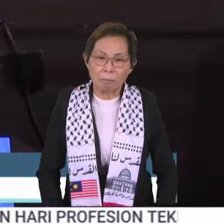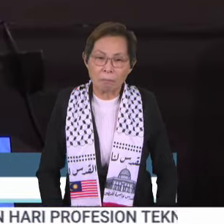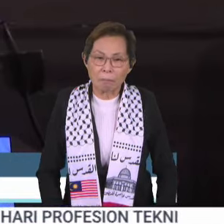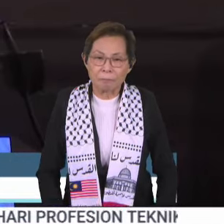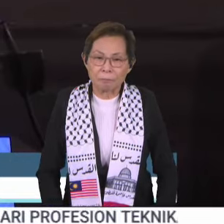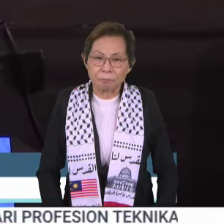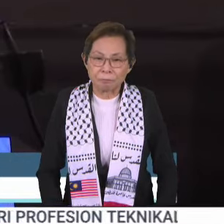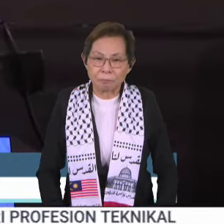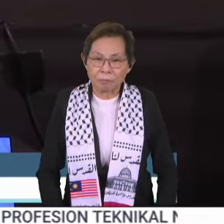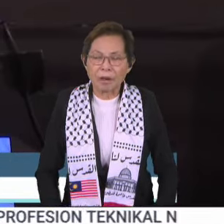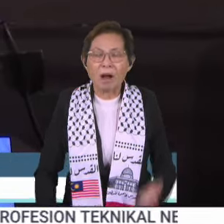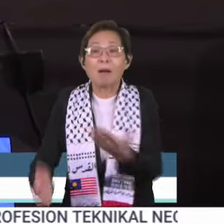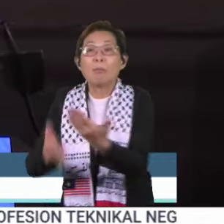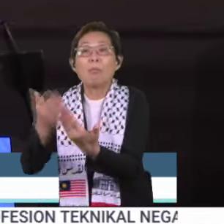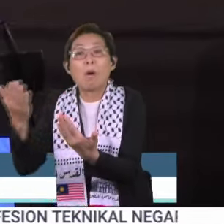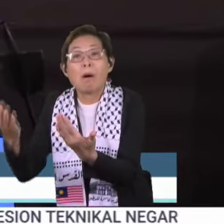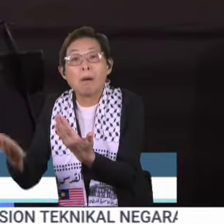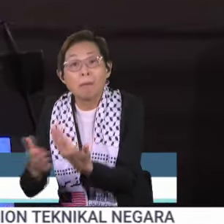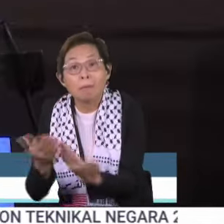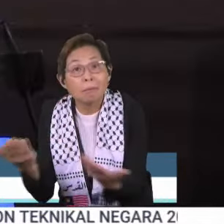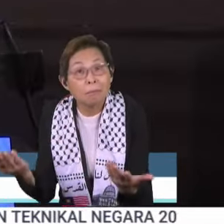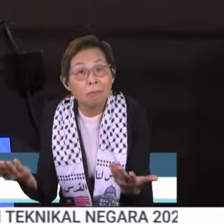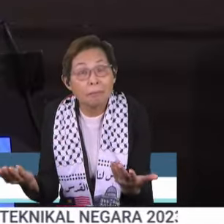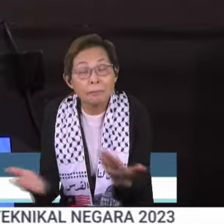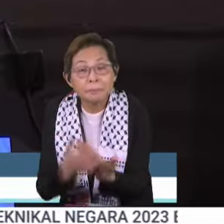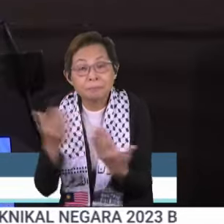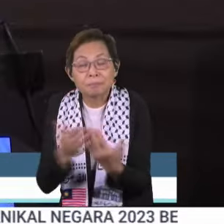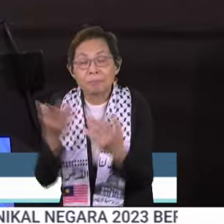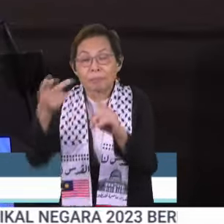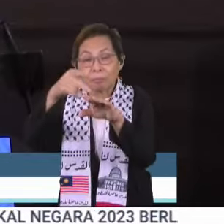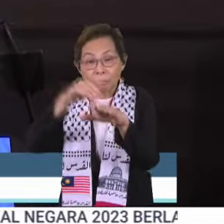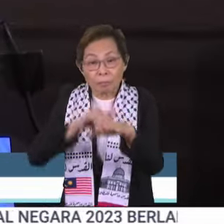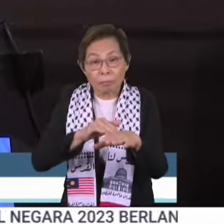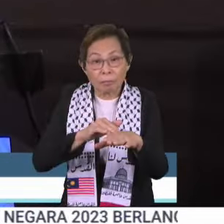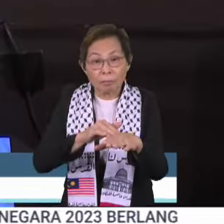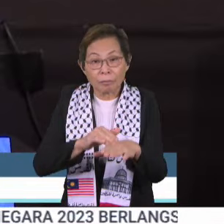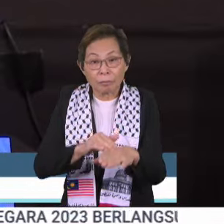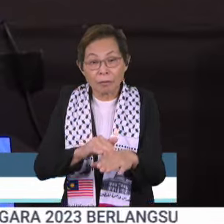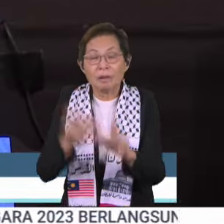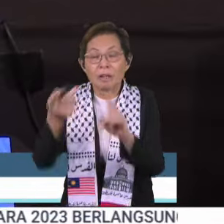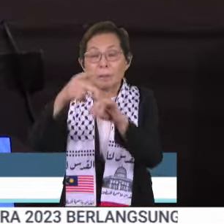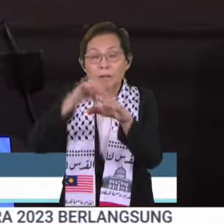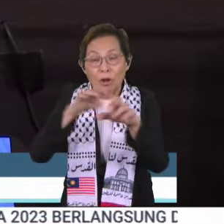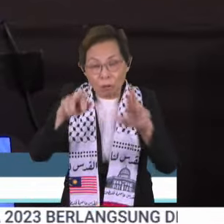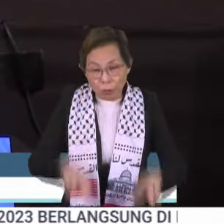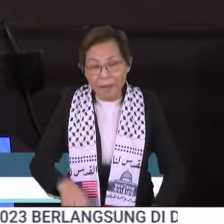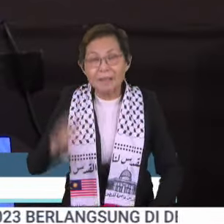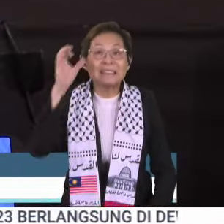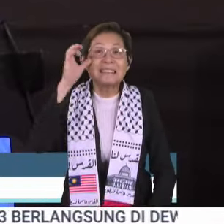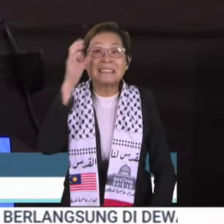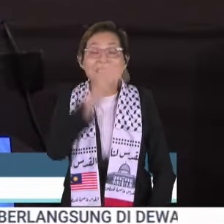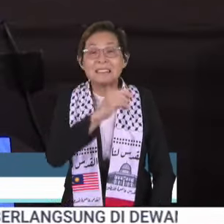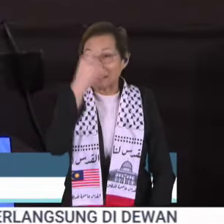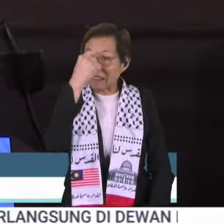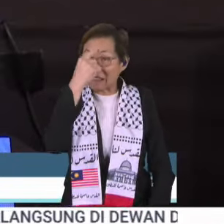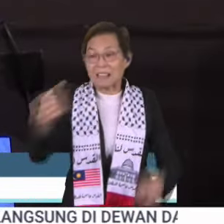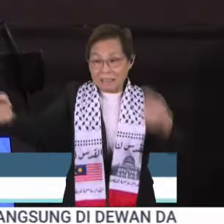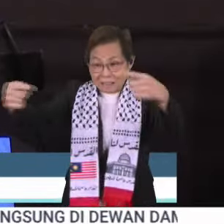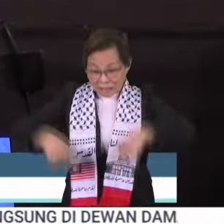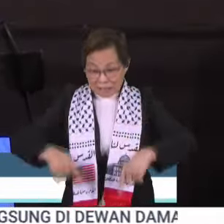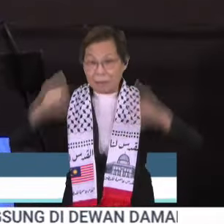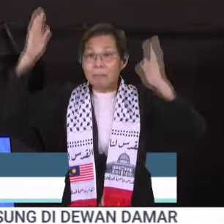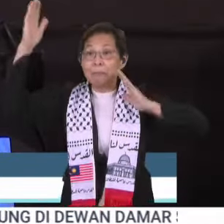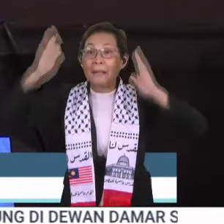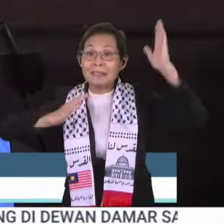keselamatan kemudahan kepada Negara Rakyat Cina dan India untuk ke